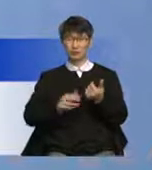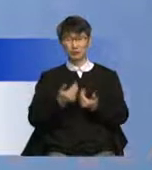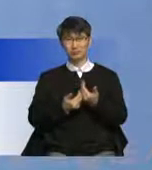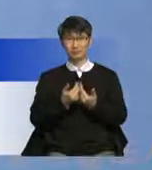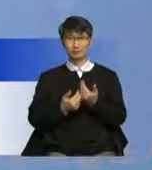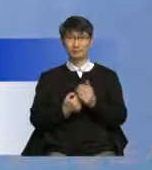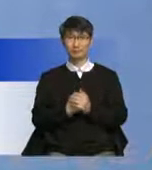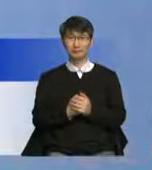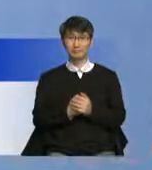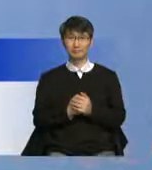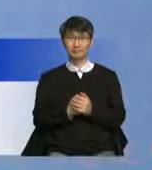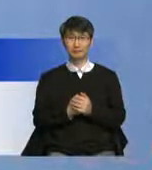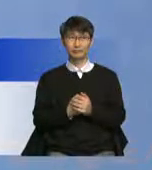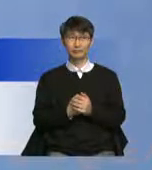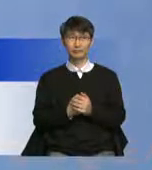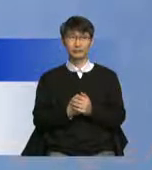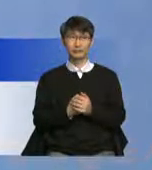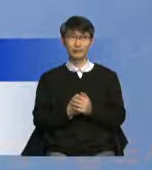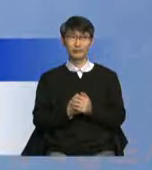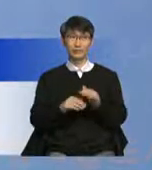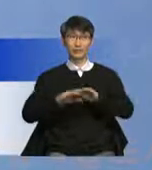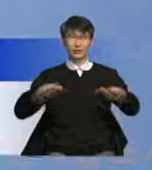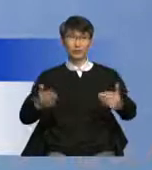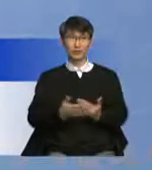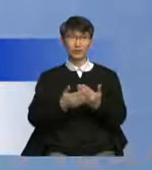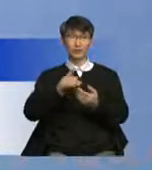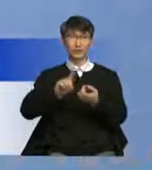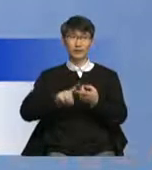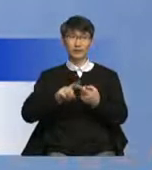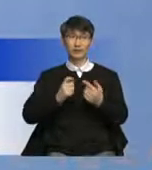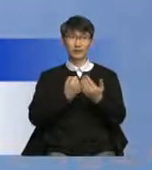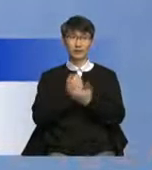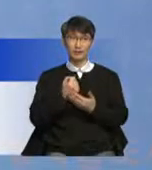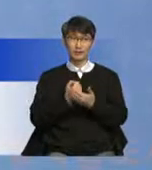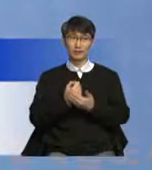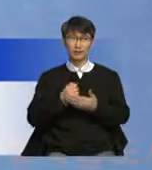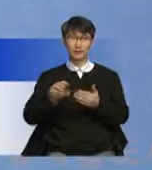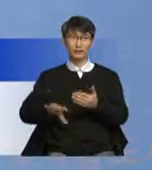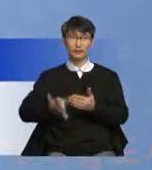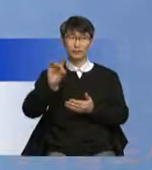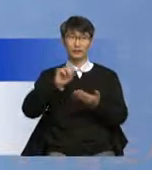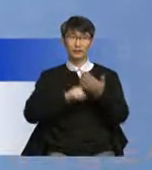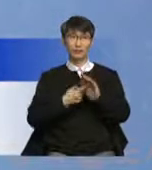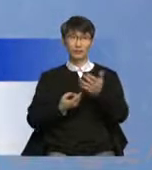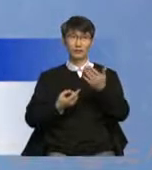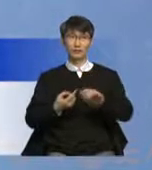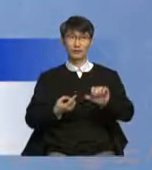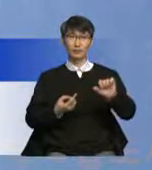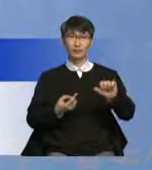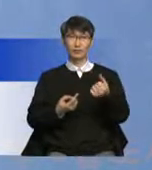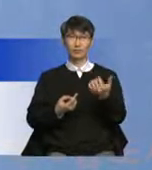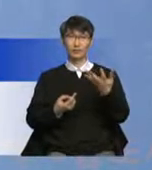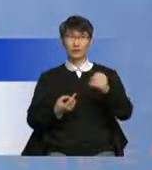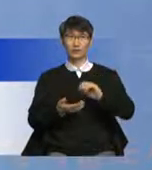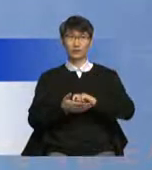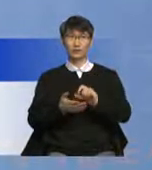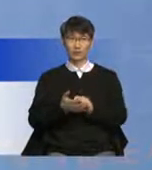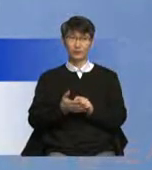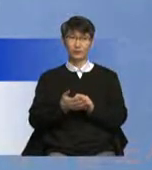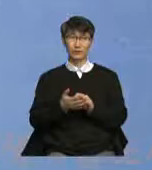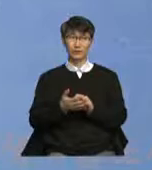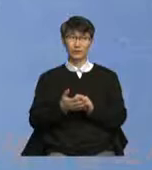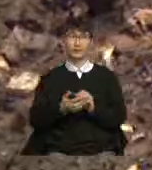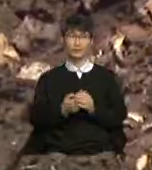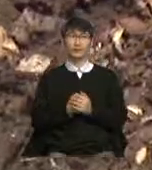좀 그렇고요. 동반 성장에 대한 인센티브가 뭐 이제 처음으로 발표합니다만 한 500억